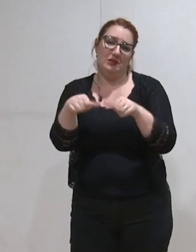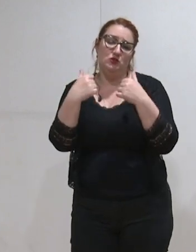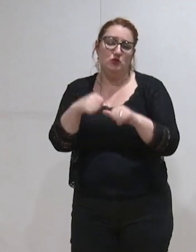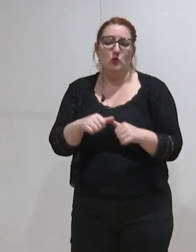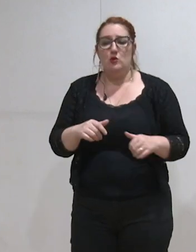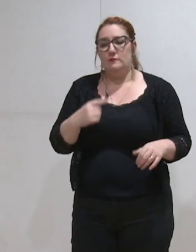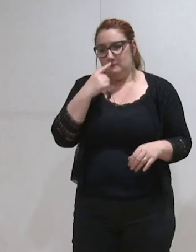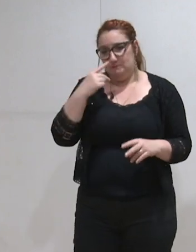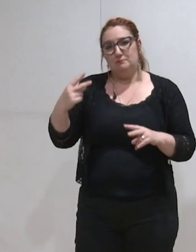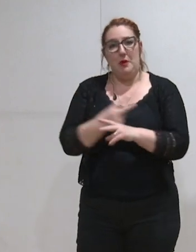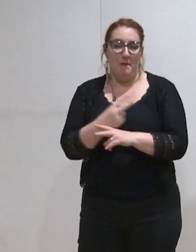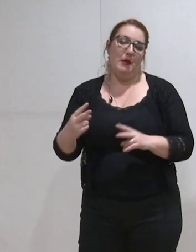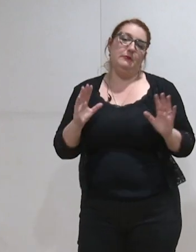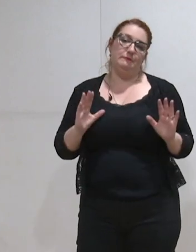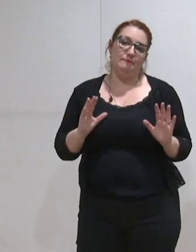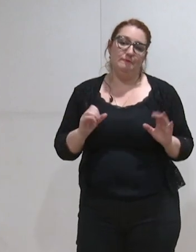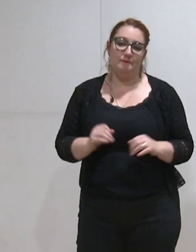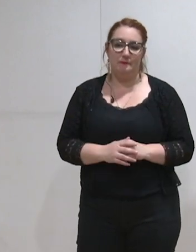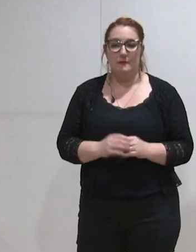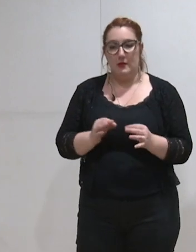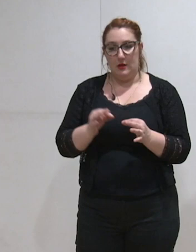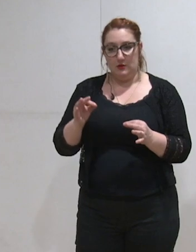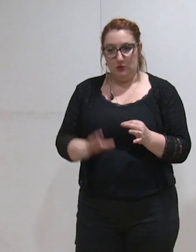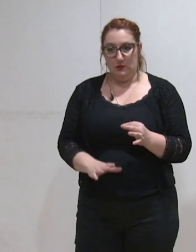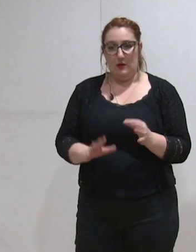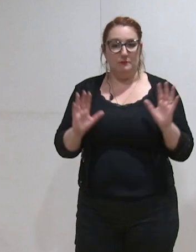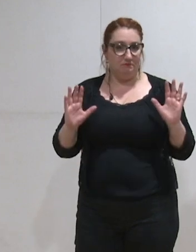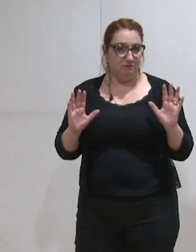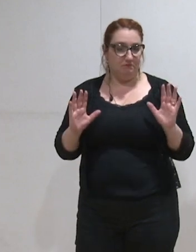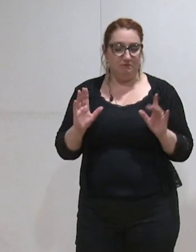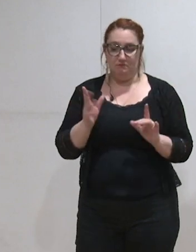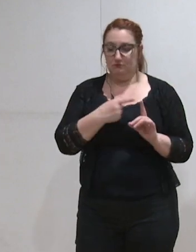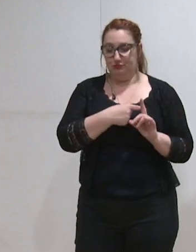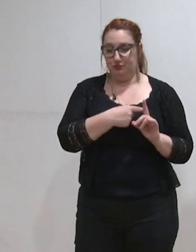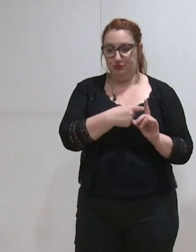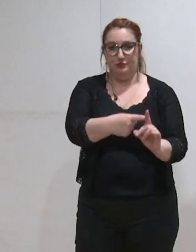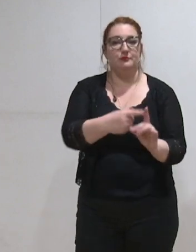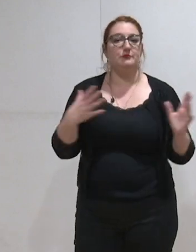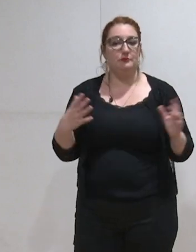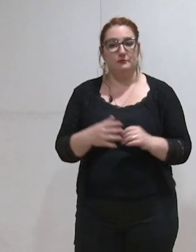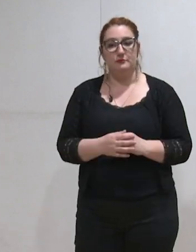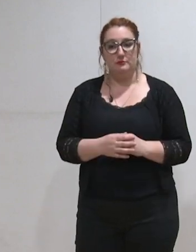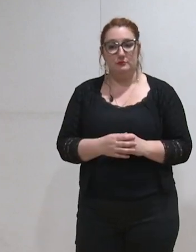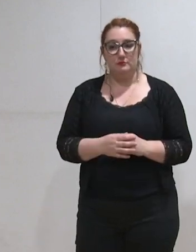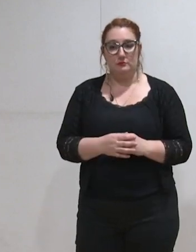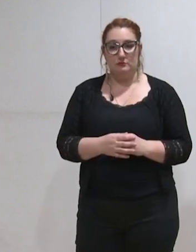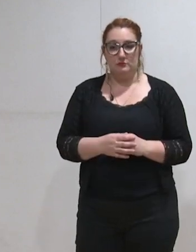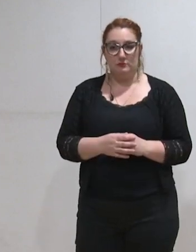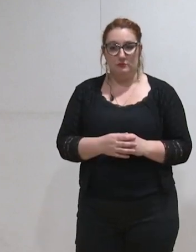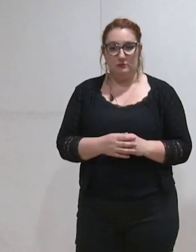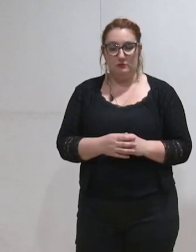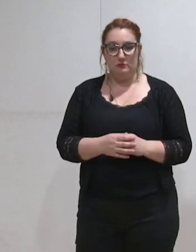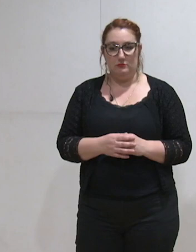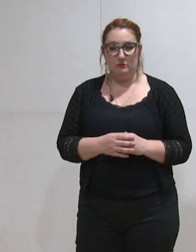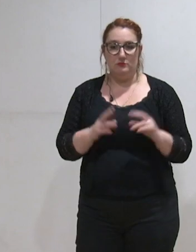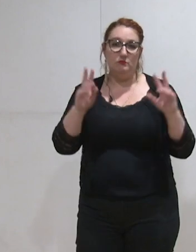plutôt plutôt pas mal ça a donc donné un certain nombre de résultats qui ont toutes été présentés en tête à-tête